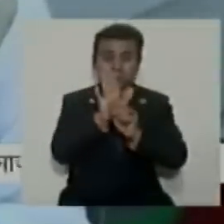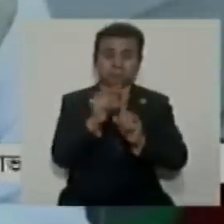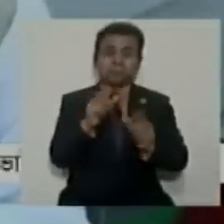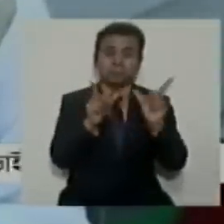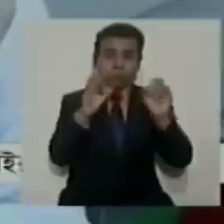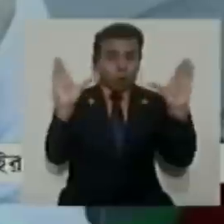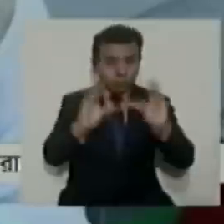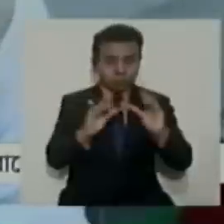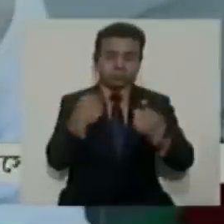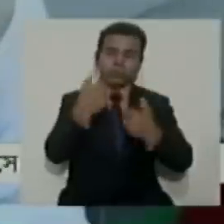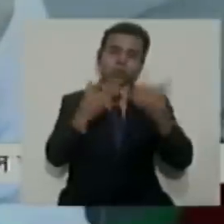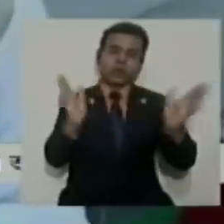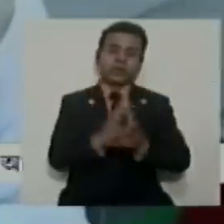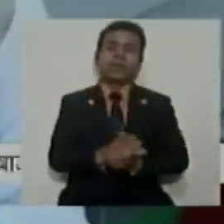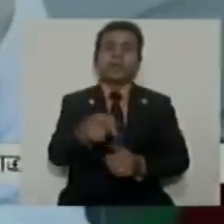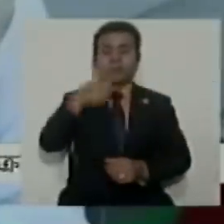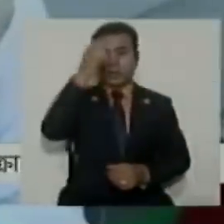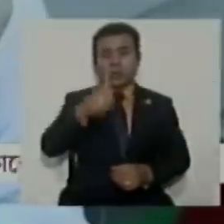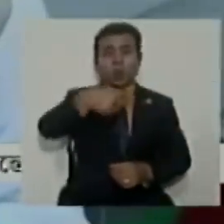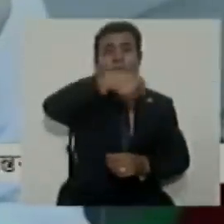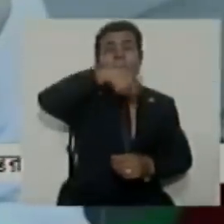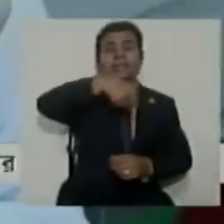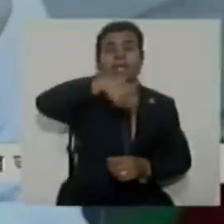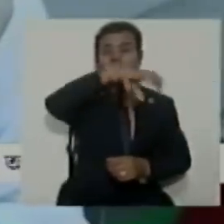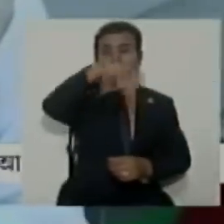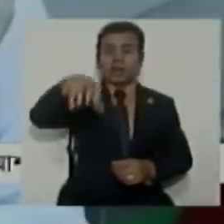রিক্সা এবং অন্যান্য যানবাহন অবাধে চলাচল করছে।